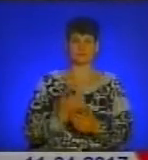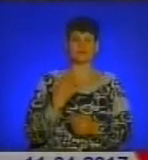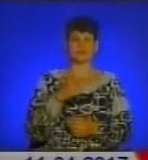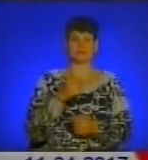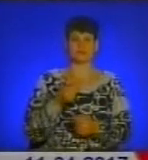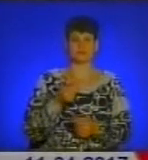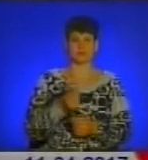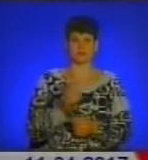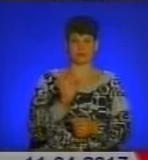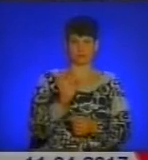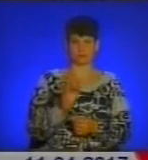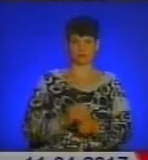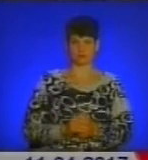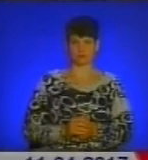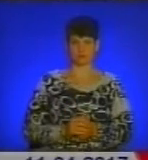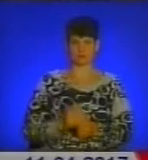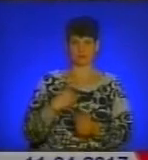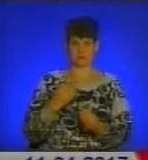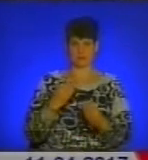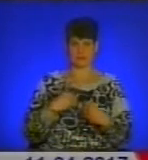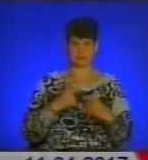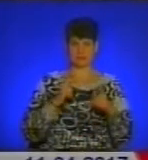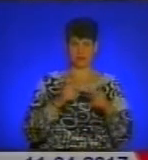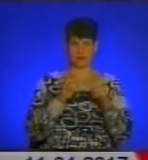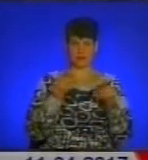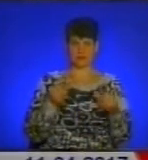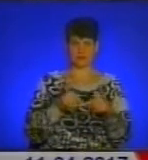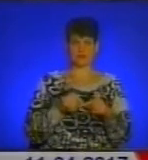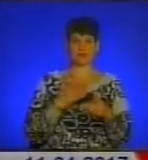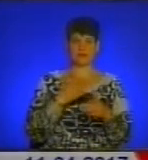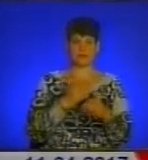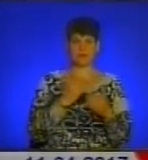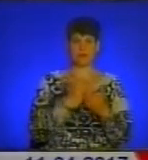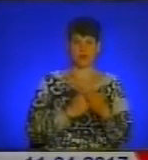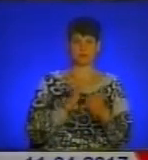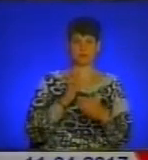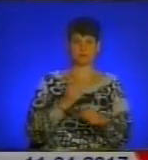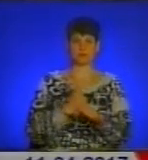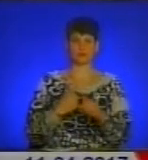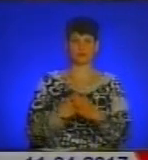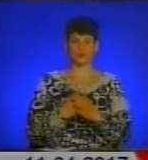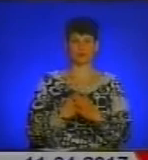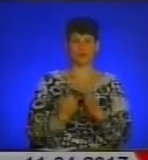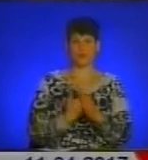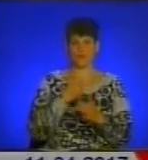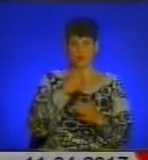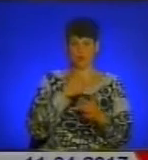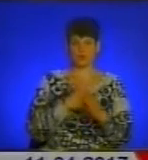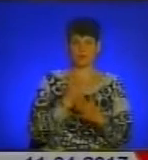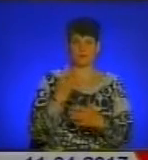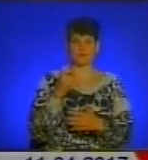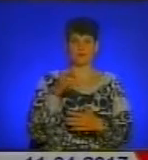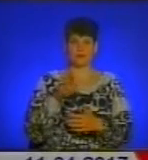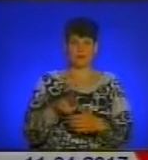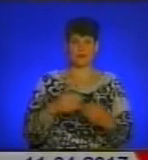заплатили? Ноль. Не дали згідно рецепту, але та програма діє з нового року і до 1 квітня. А